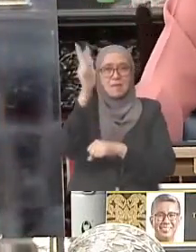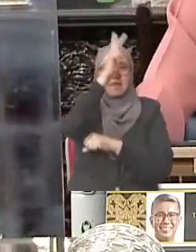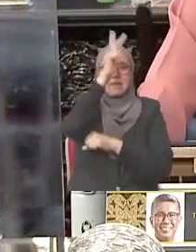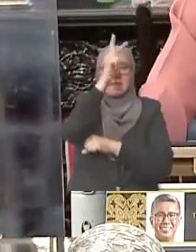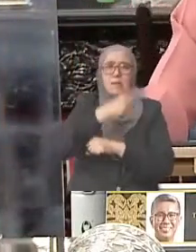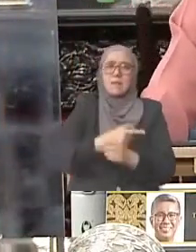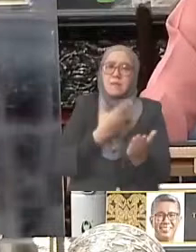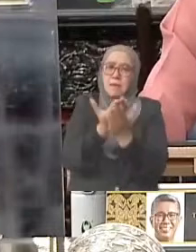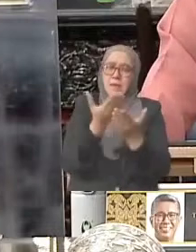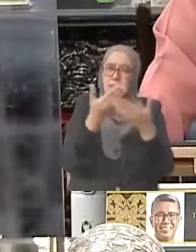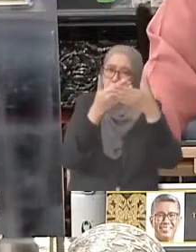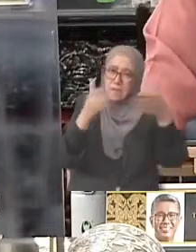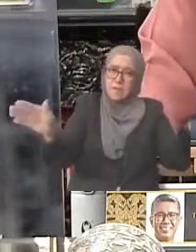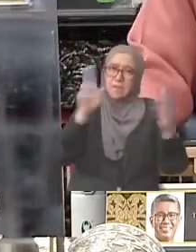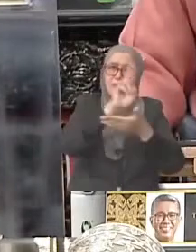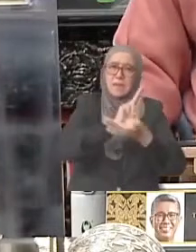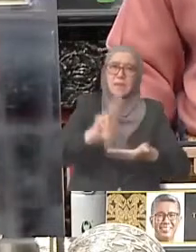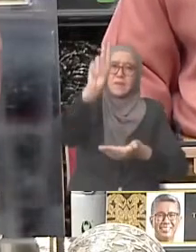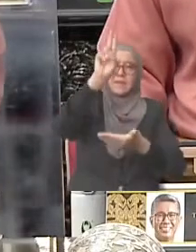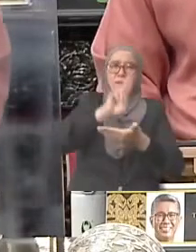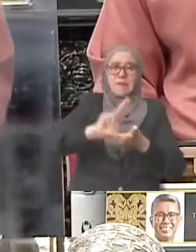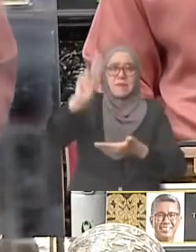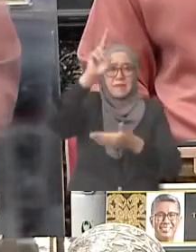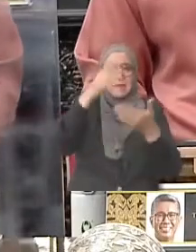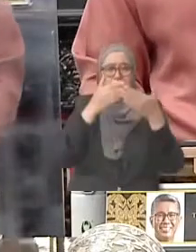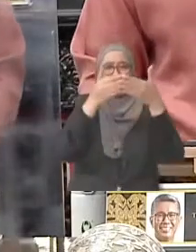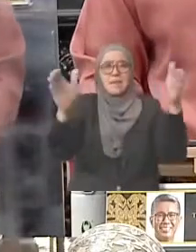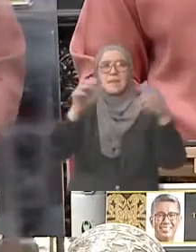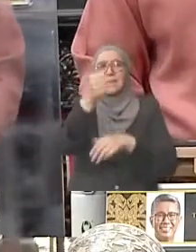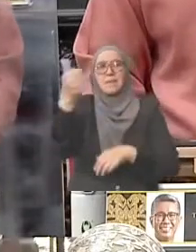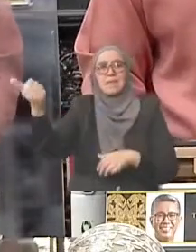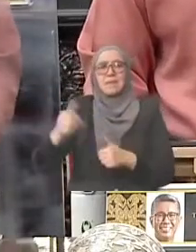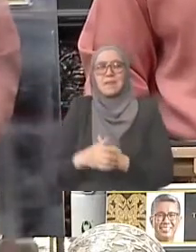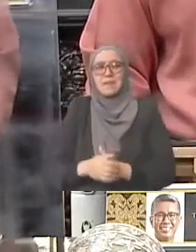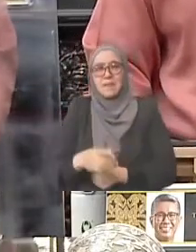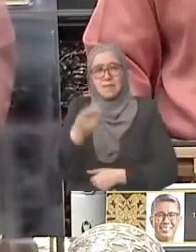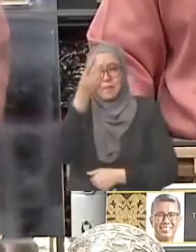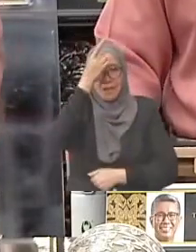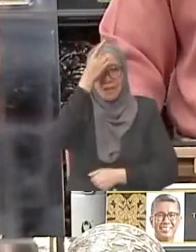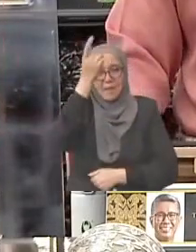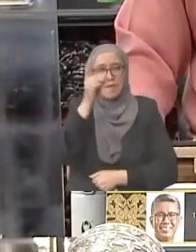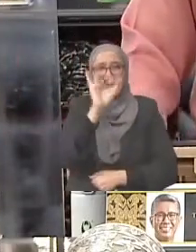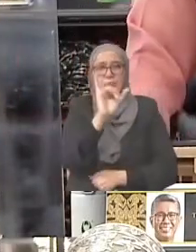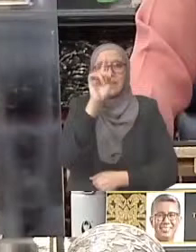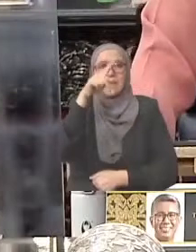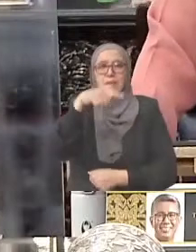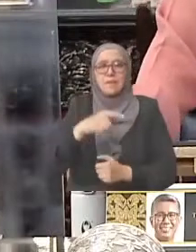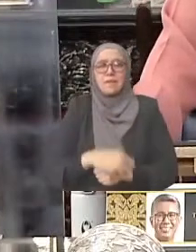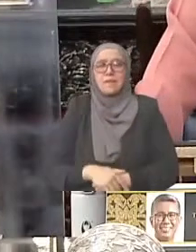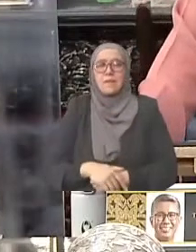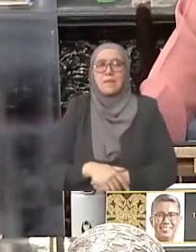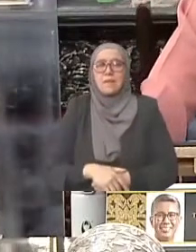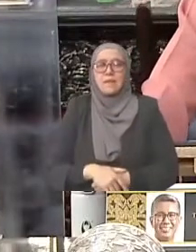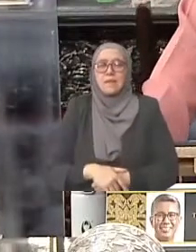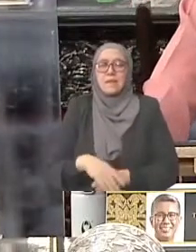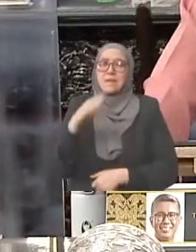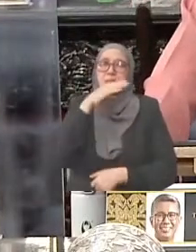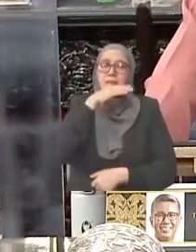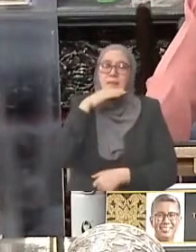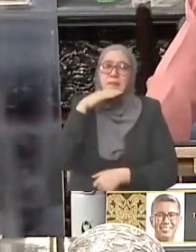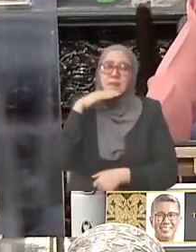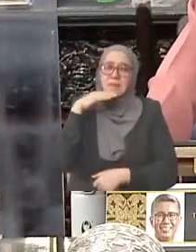berluas pelaksanaannya kjki Indra Setiawan lain tatonya betul Hai Pemuda penguji